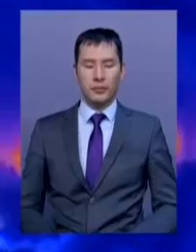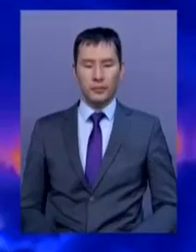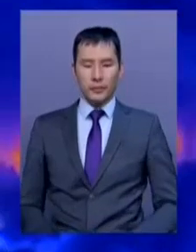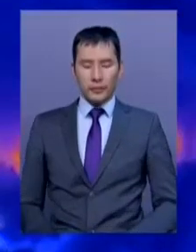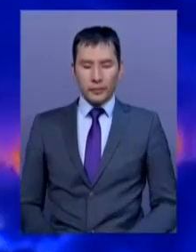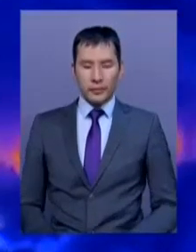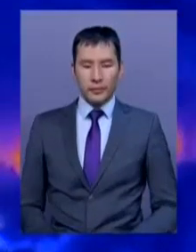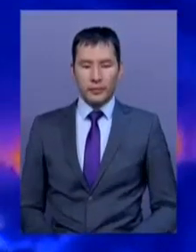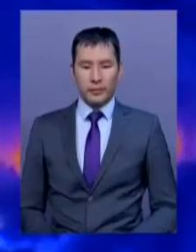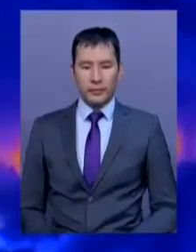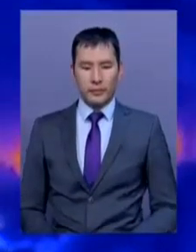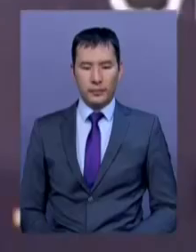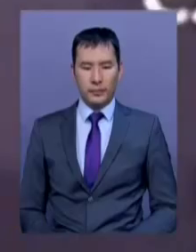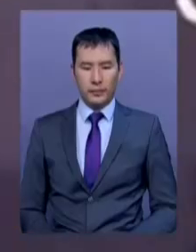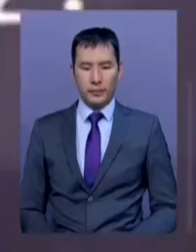жауап берді.